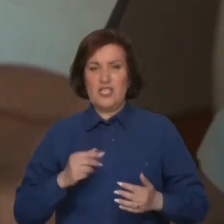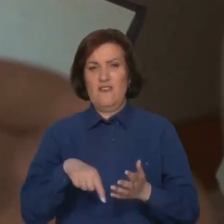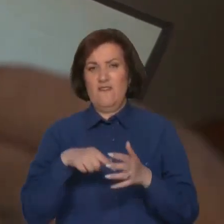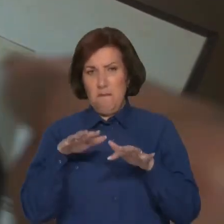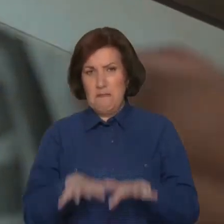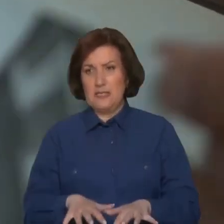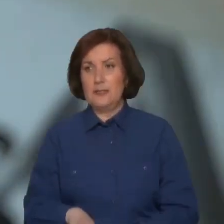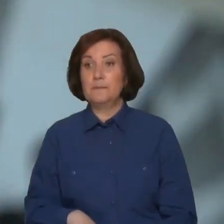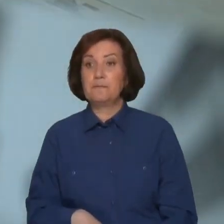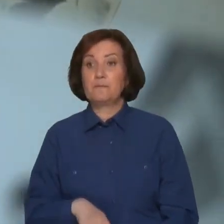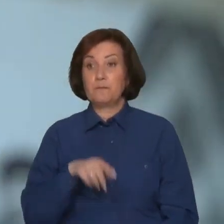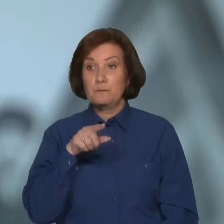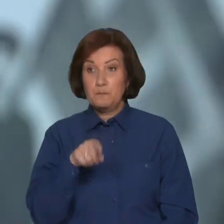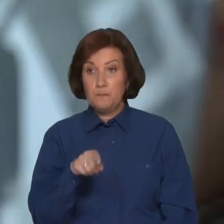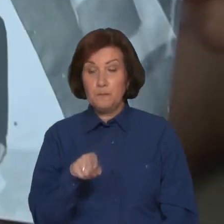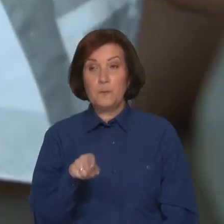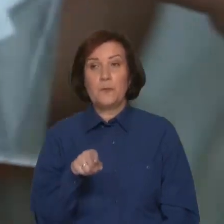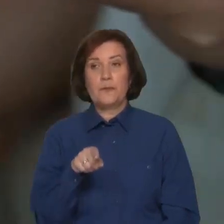цей флаг у Ханджамі